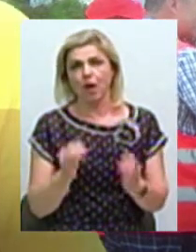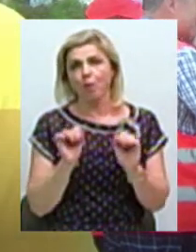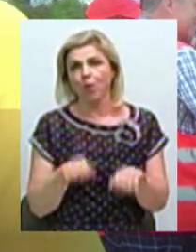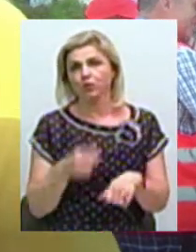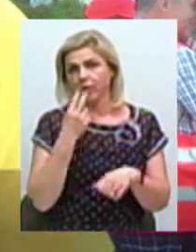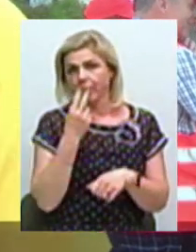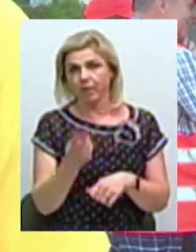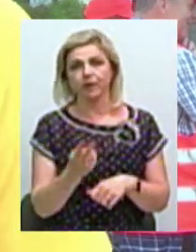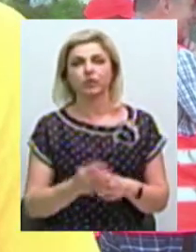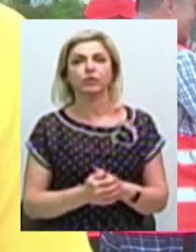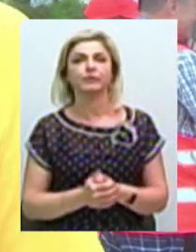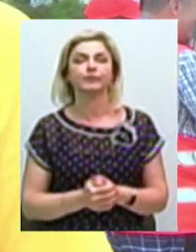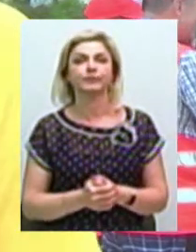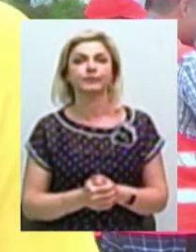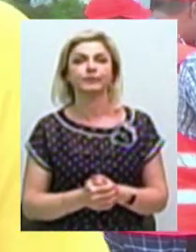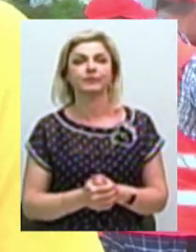побачити, чи